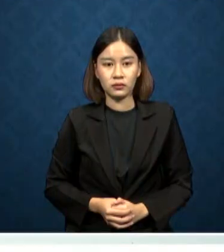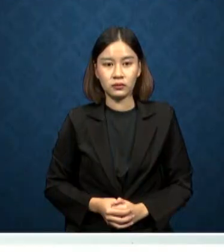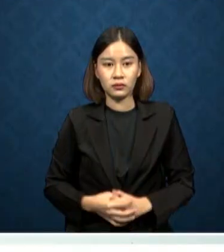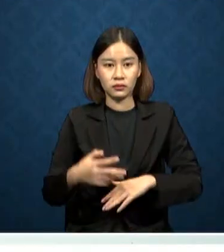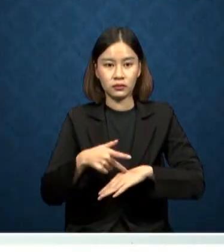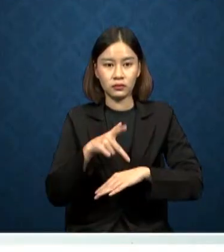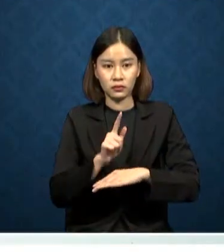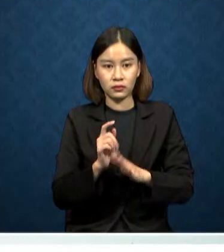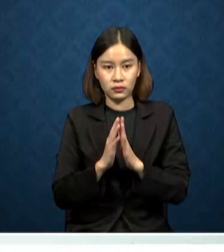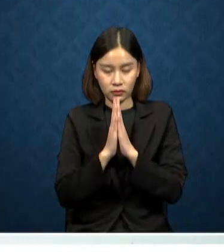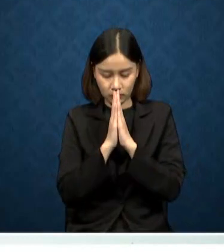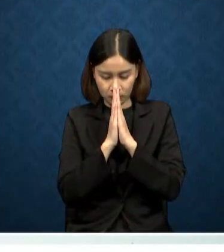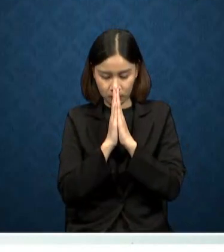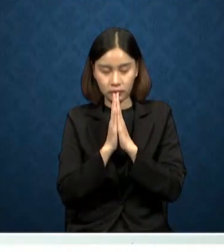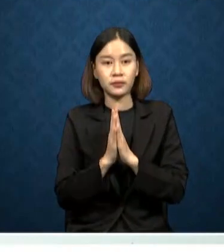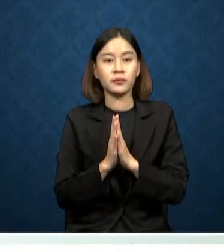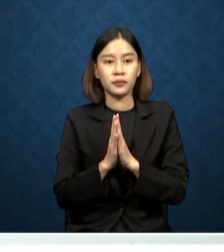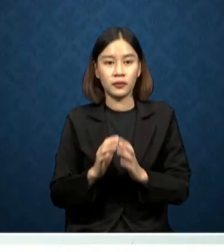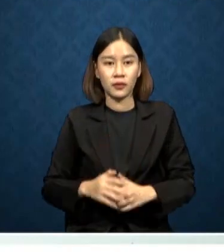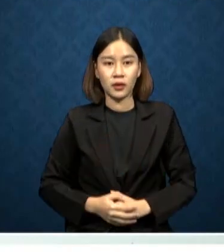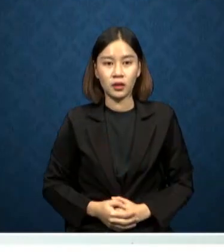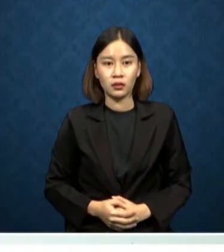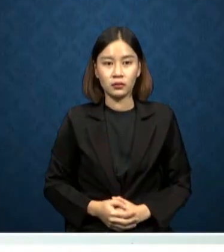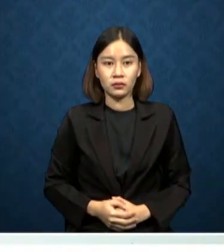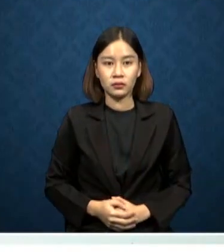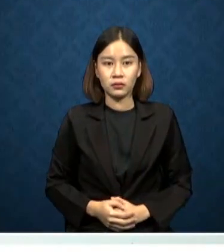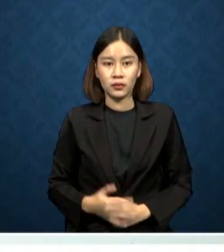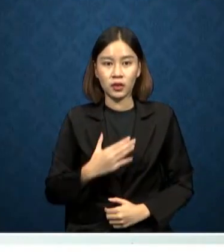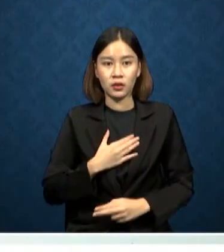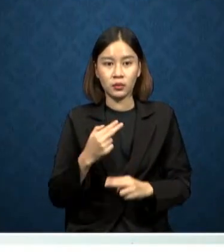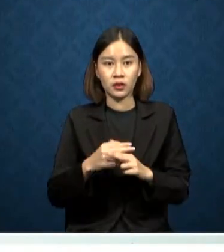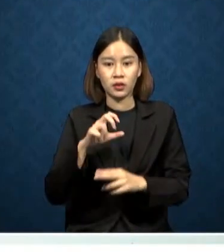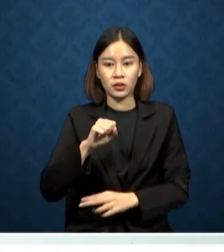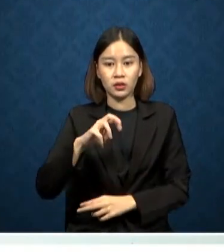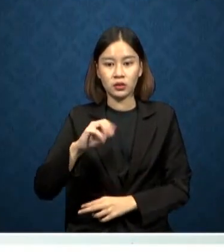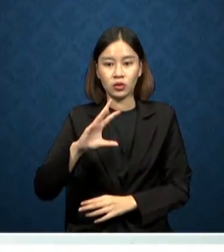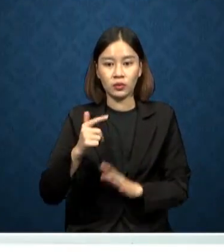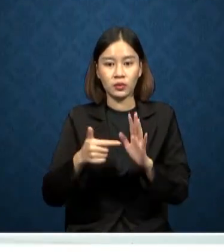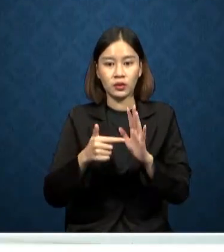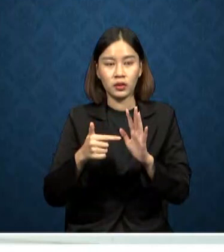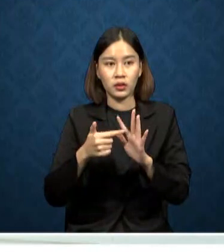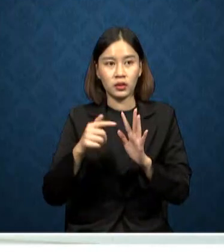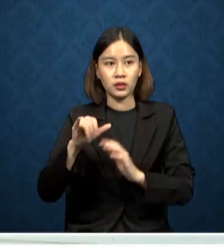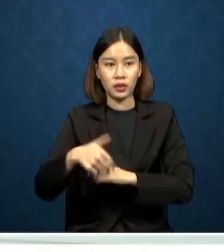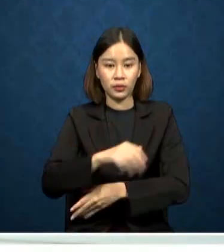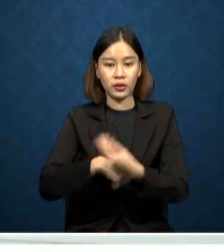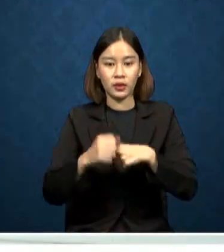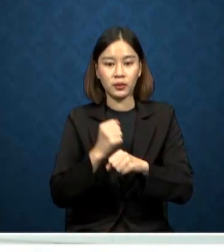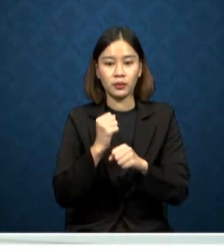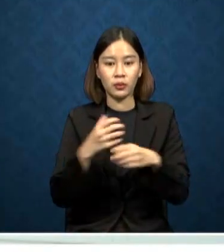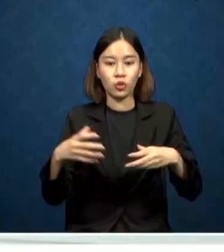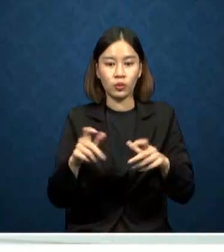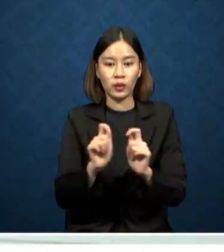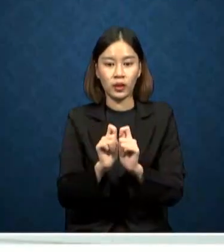ฟ Kalab Area Tangธัณัยรุ Overall politicฟัชขสขอััทดฟ